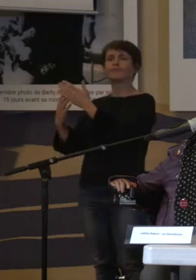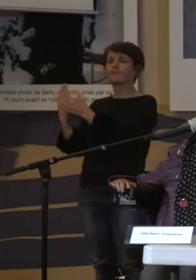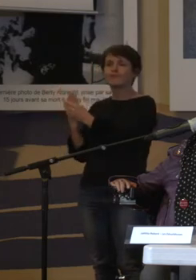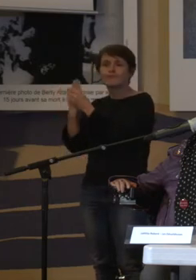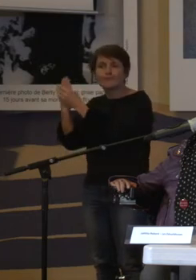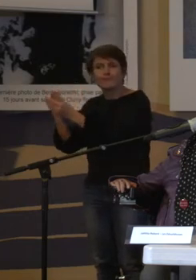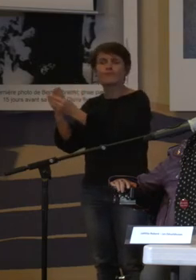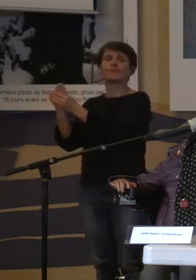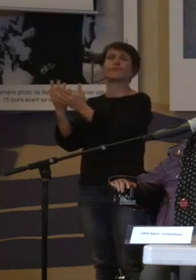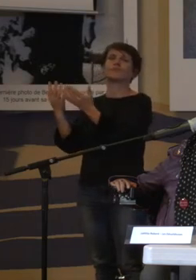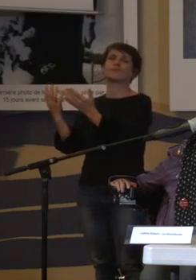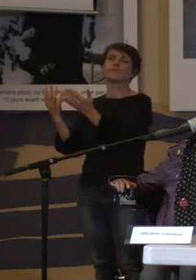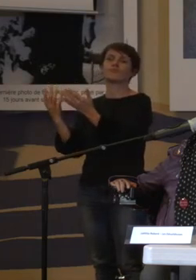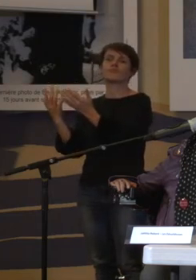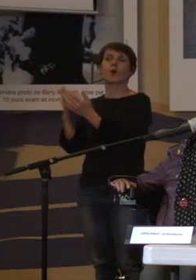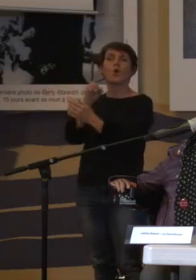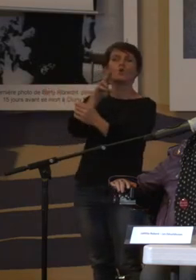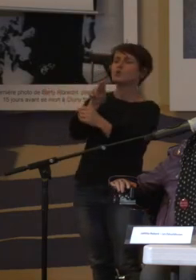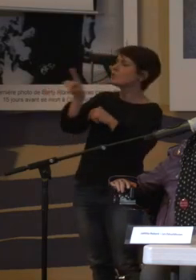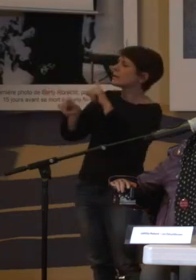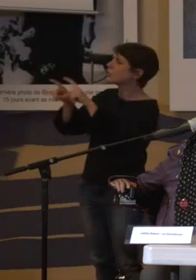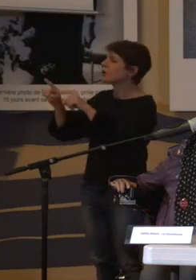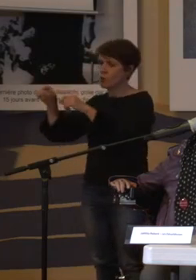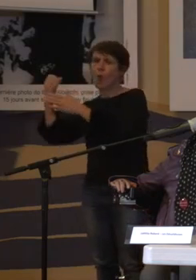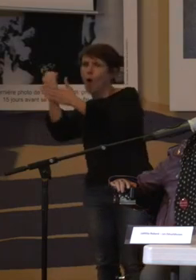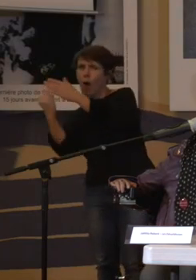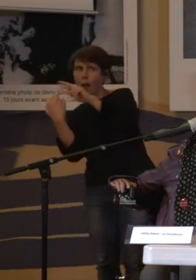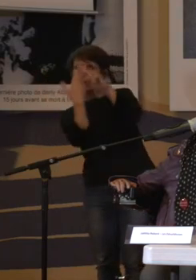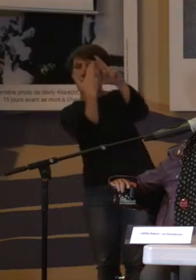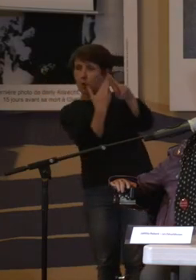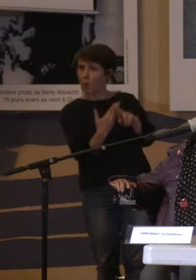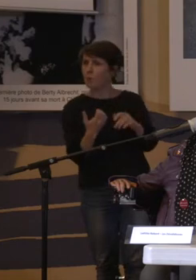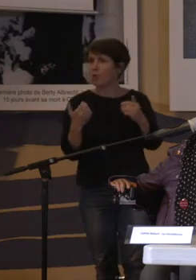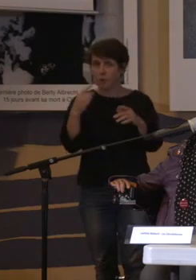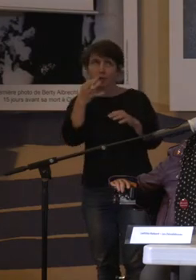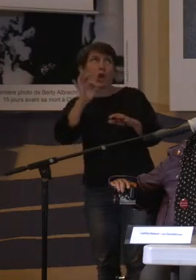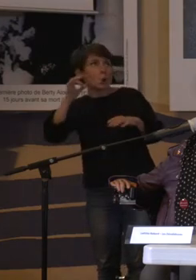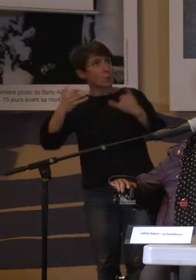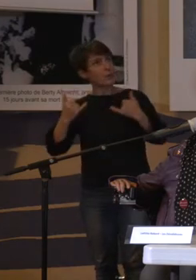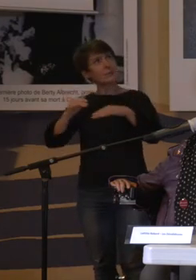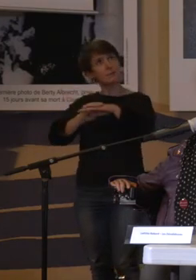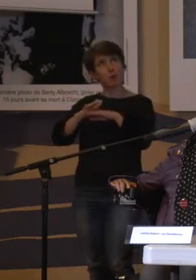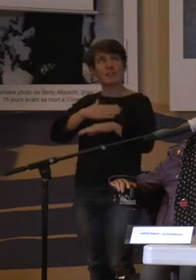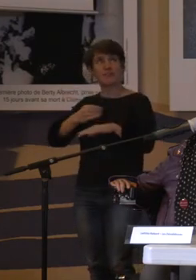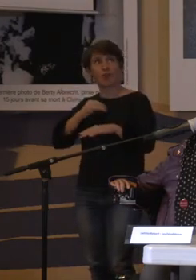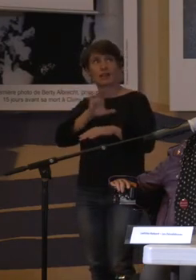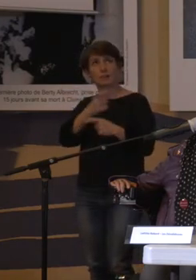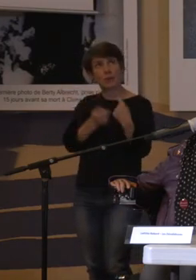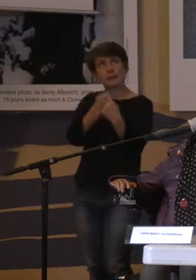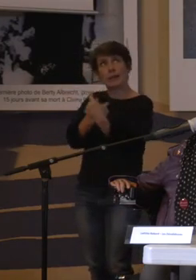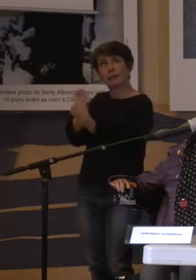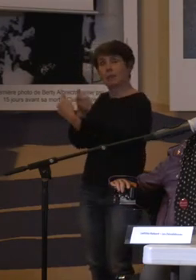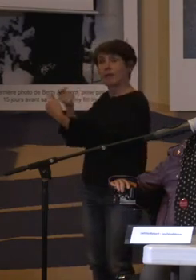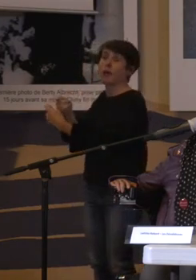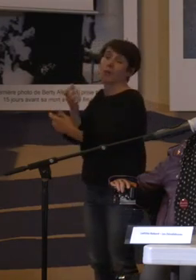des réponses aux questions de l'ONU sur la manière dont la politique française tentait de s'adapter et de se conformer à la